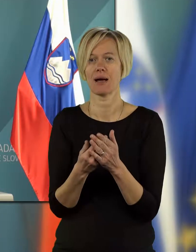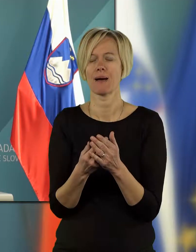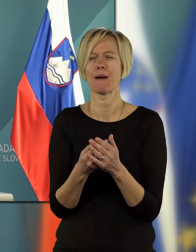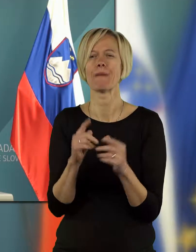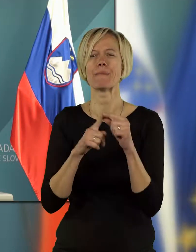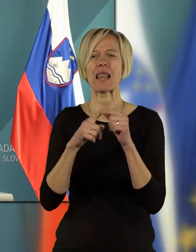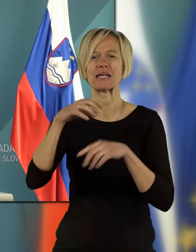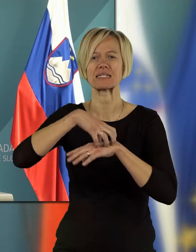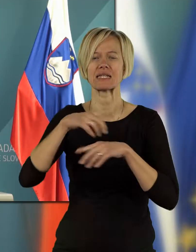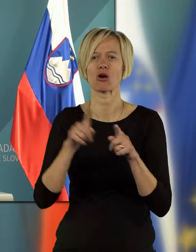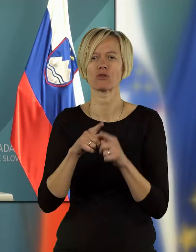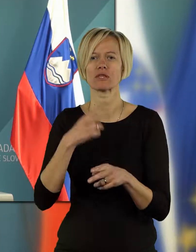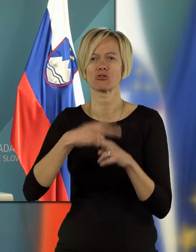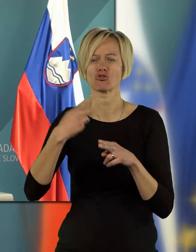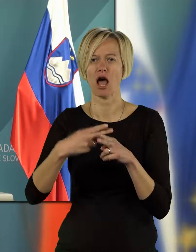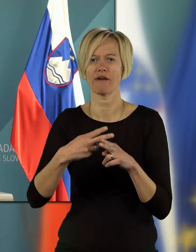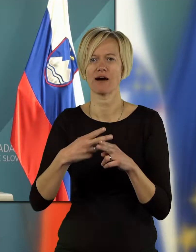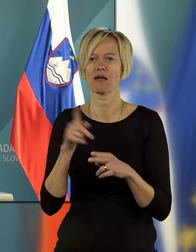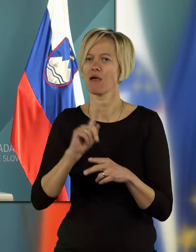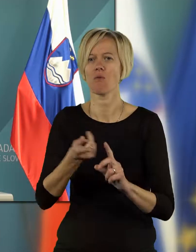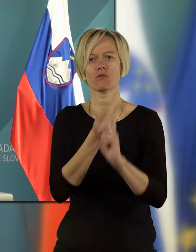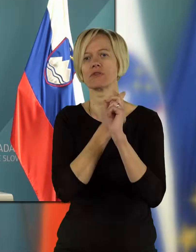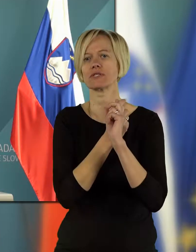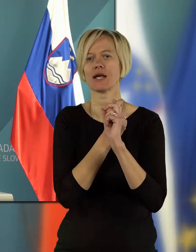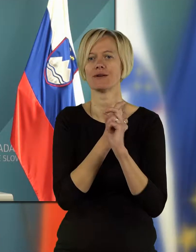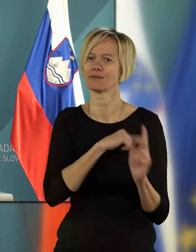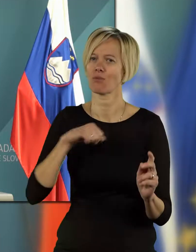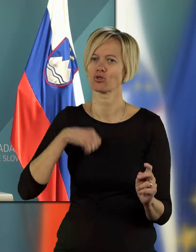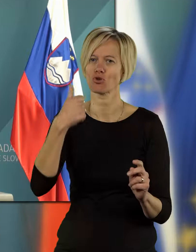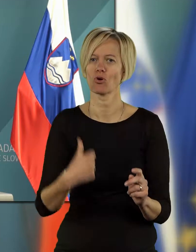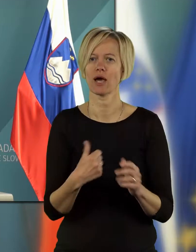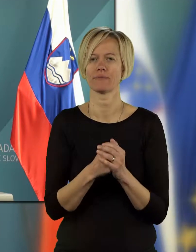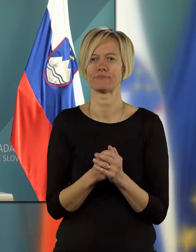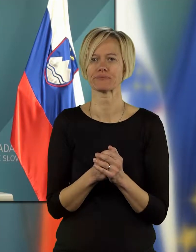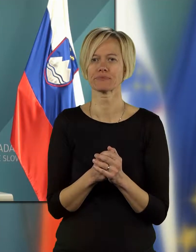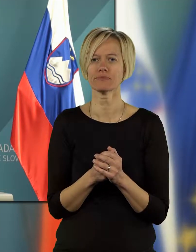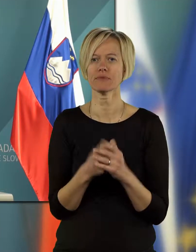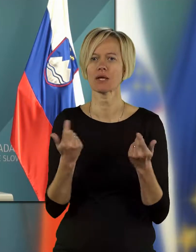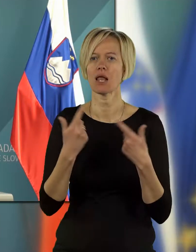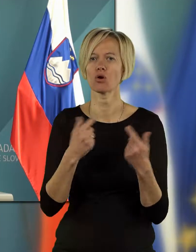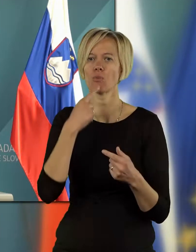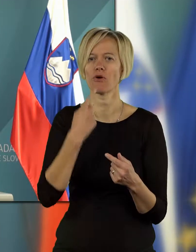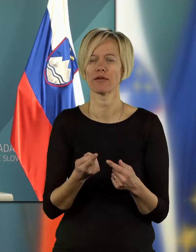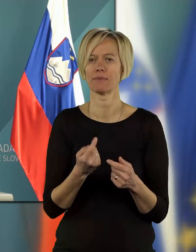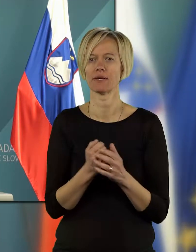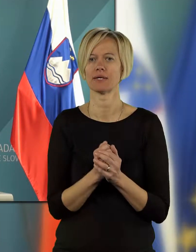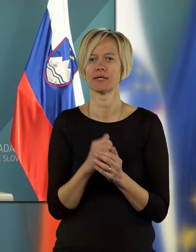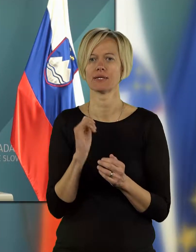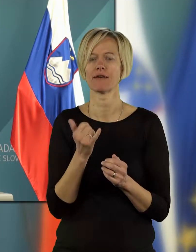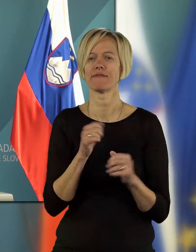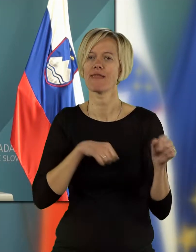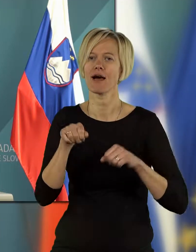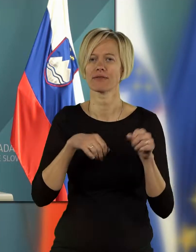priznanja Palestine kot države, ki je neodvisna in samostojna. Lahko povem,